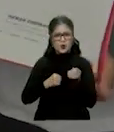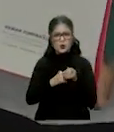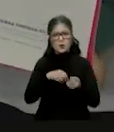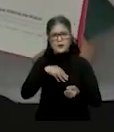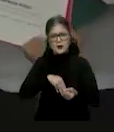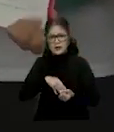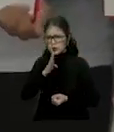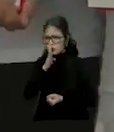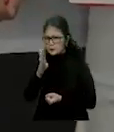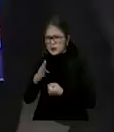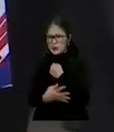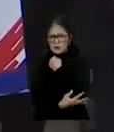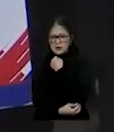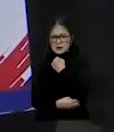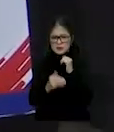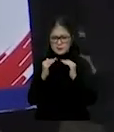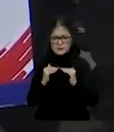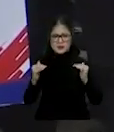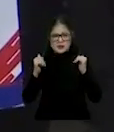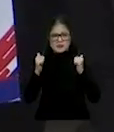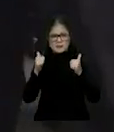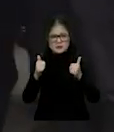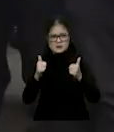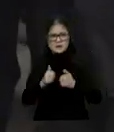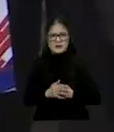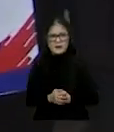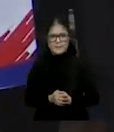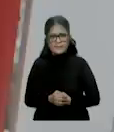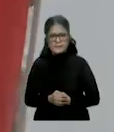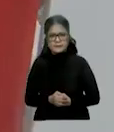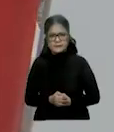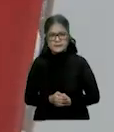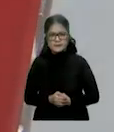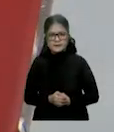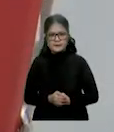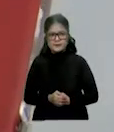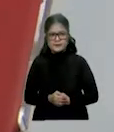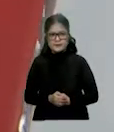mengentaskan kemiskinan. Dari Tangerang, Banten, Ezra Ambarita, Fakih Satrio, iNews melaporkan.